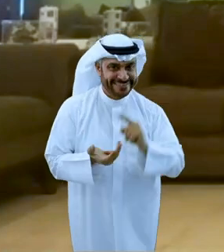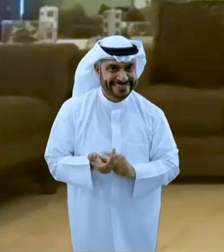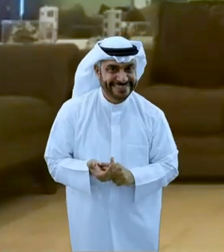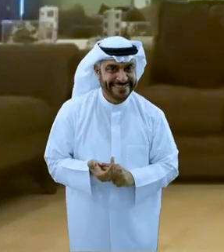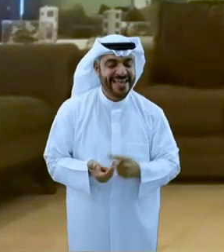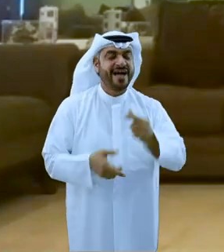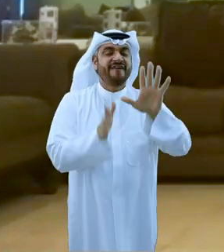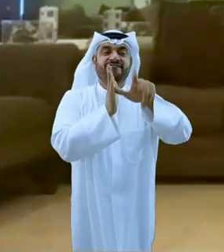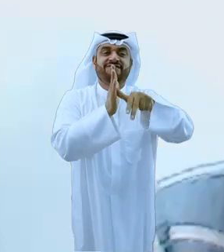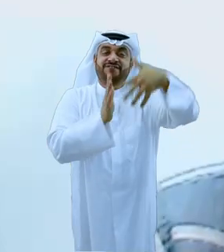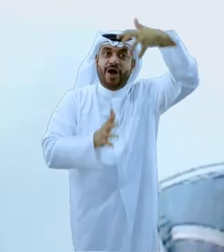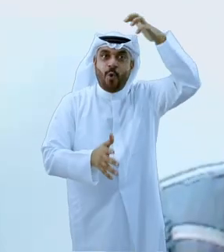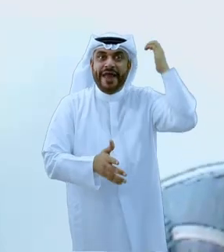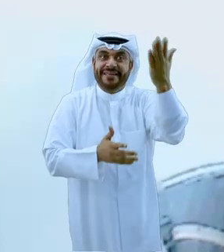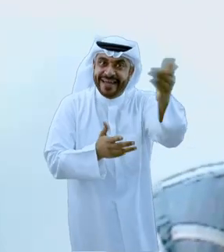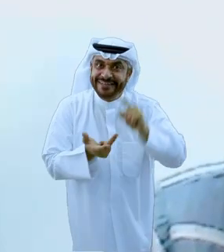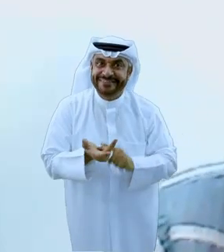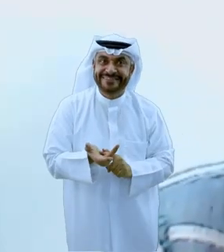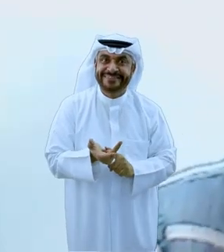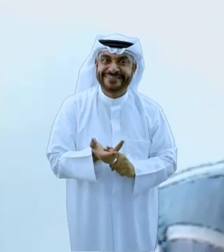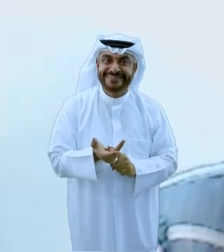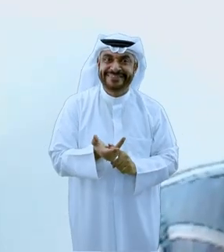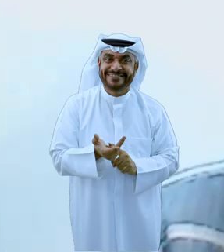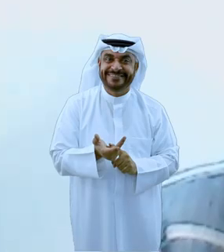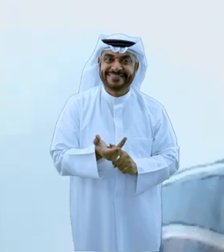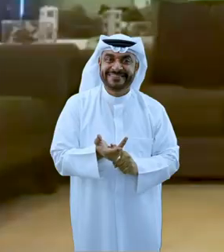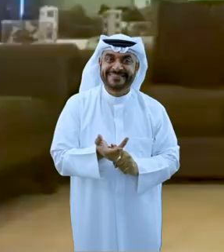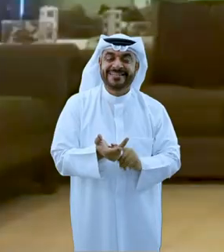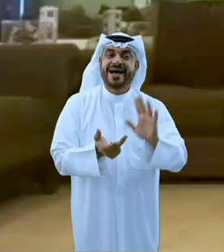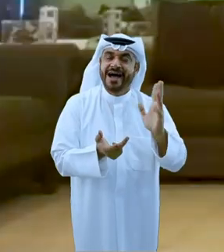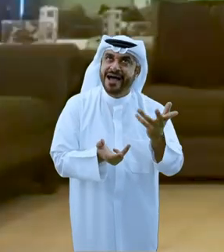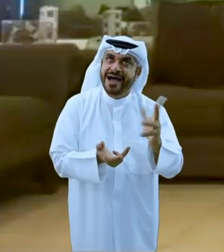حوالي أي أوانية عفية